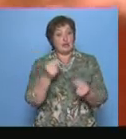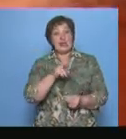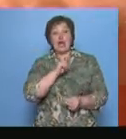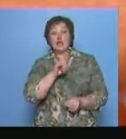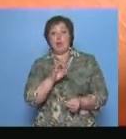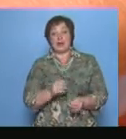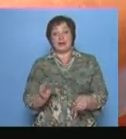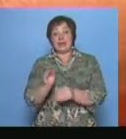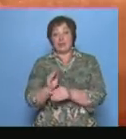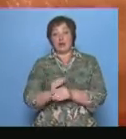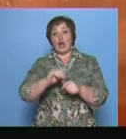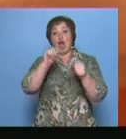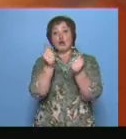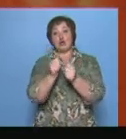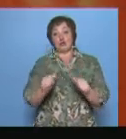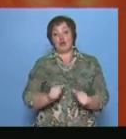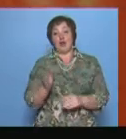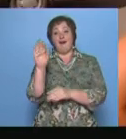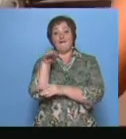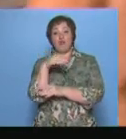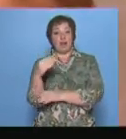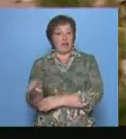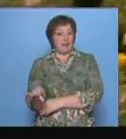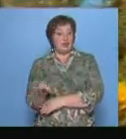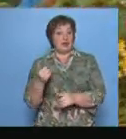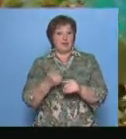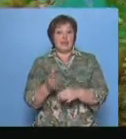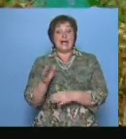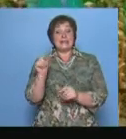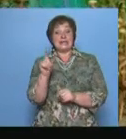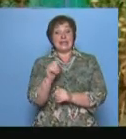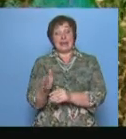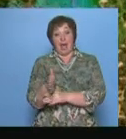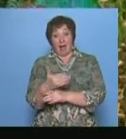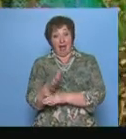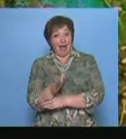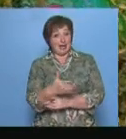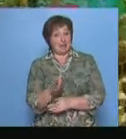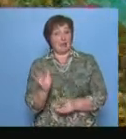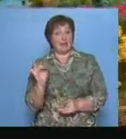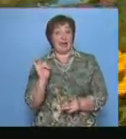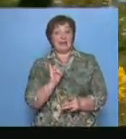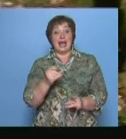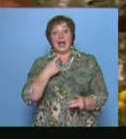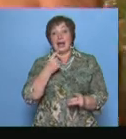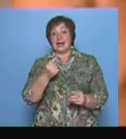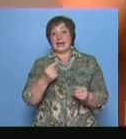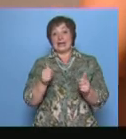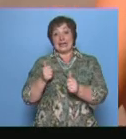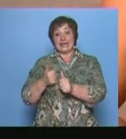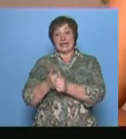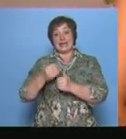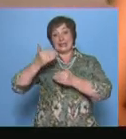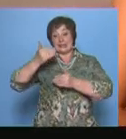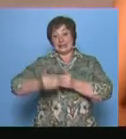дополнили скульптуры водоплавающих. Это золотая рыбка будет, ну, уже есть. Она будет поливать растения. Я